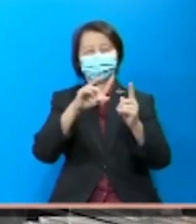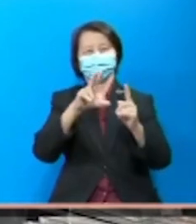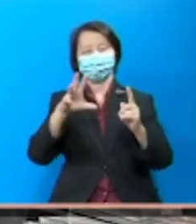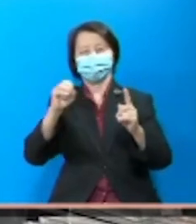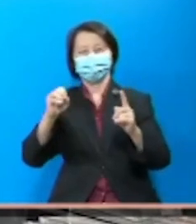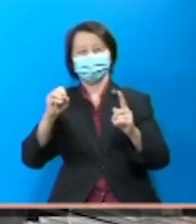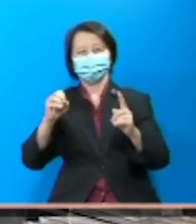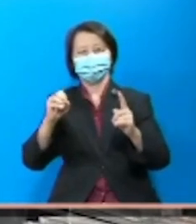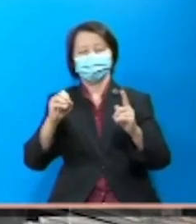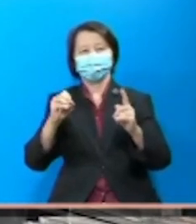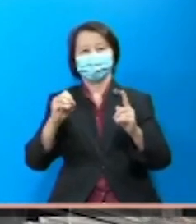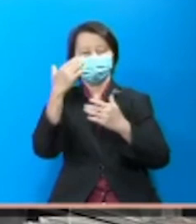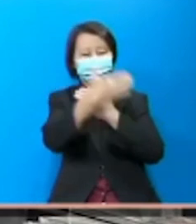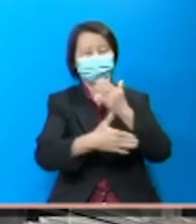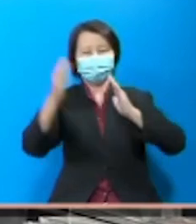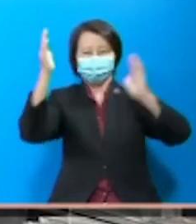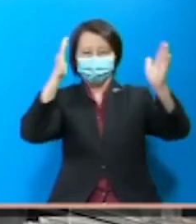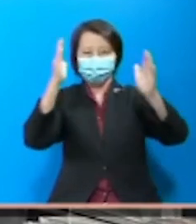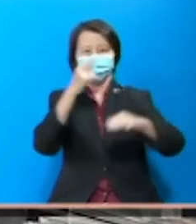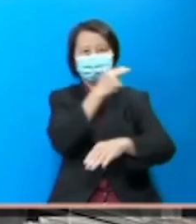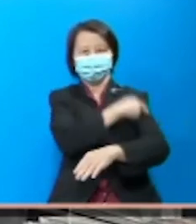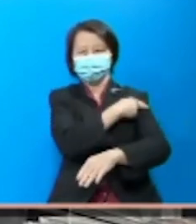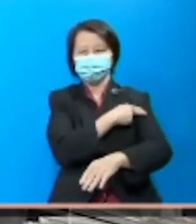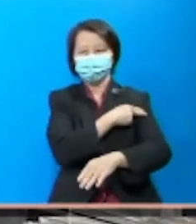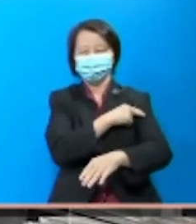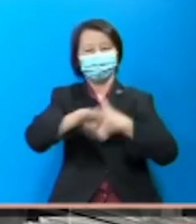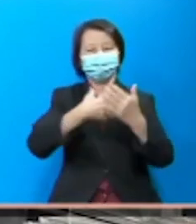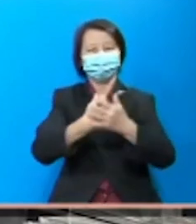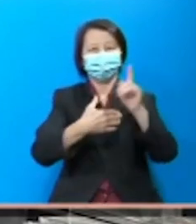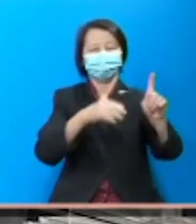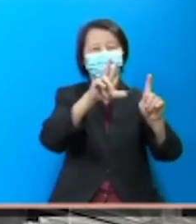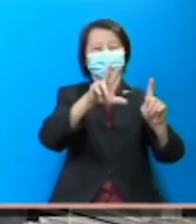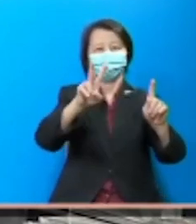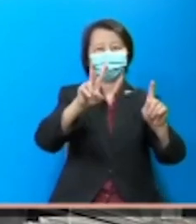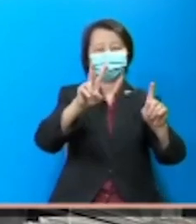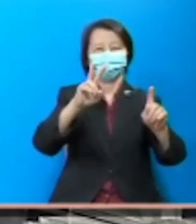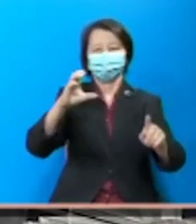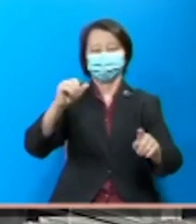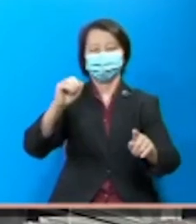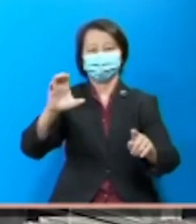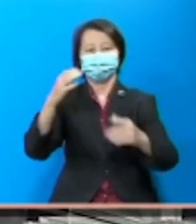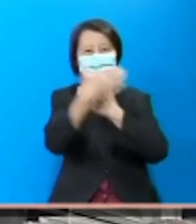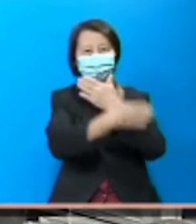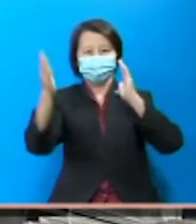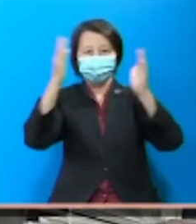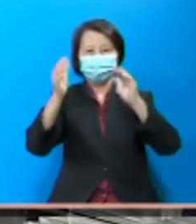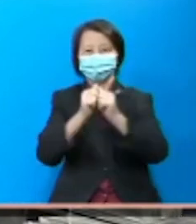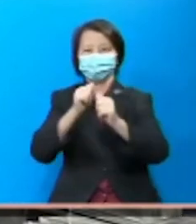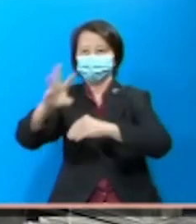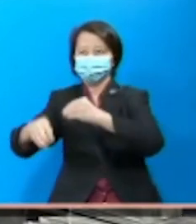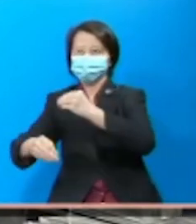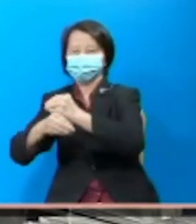disuruh negara yaitu Maaf di semua 130k siswa negara yaitu dengan penambahan